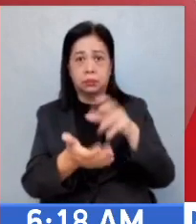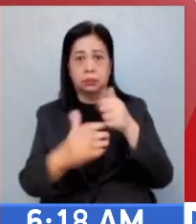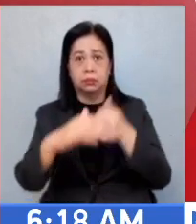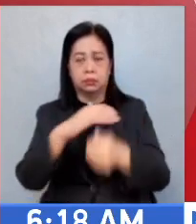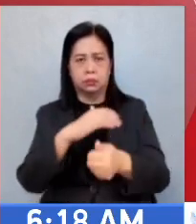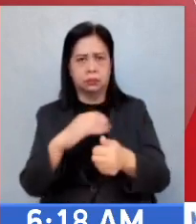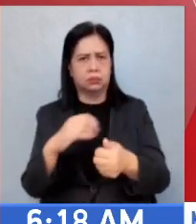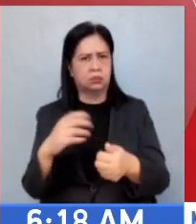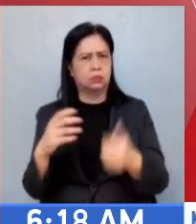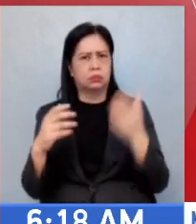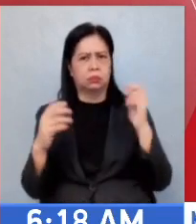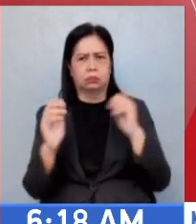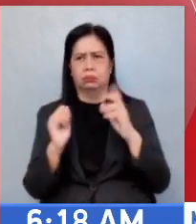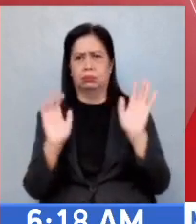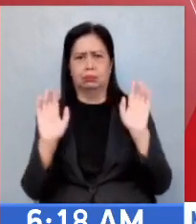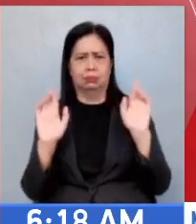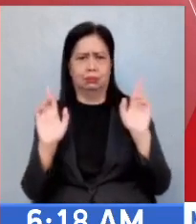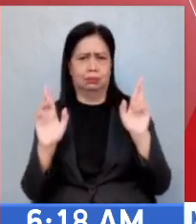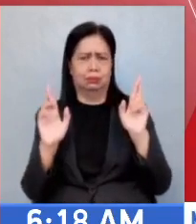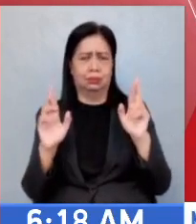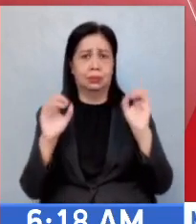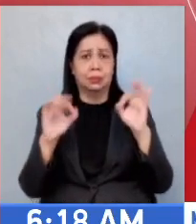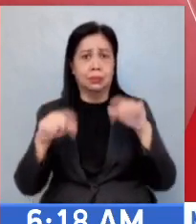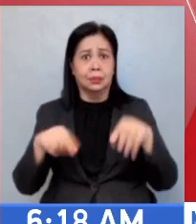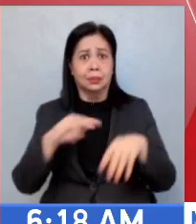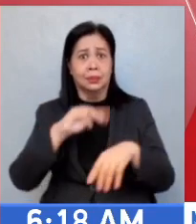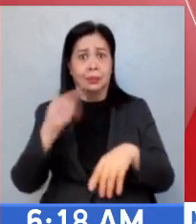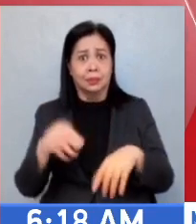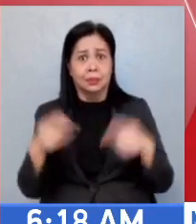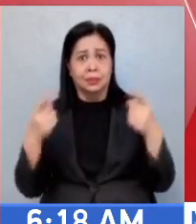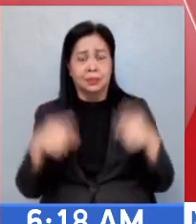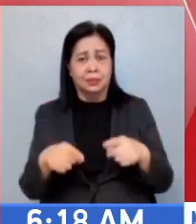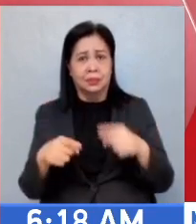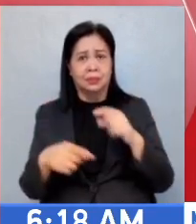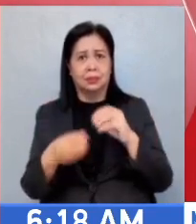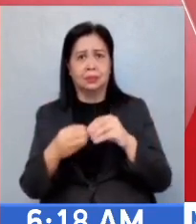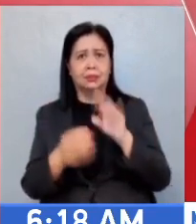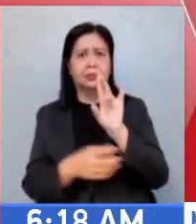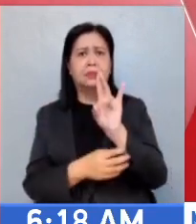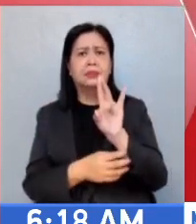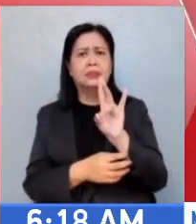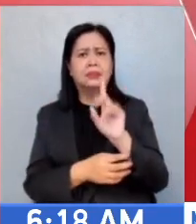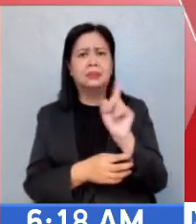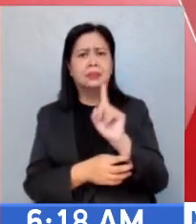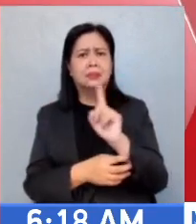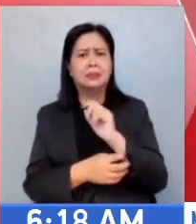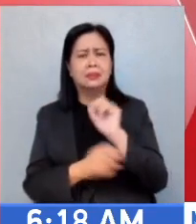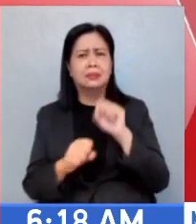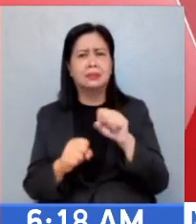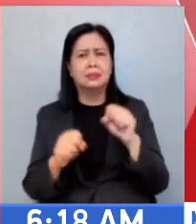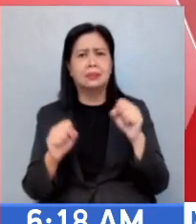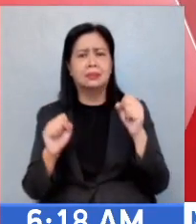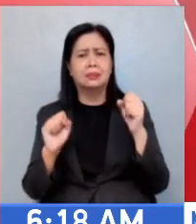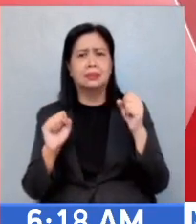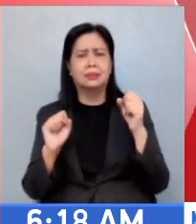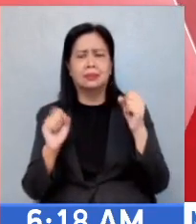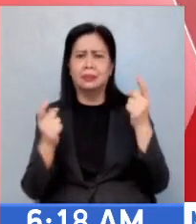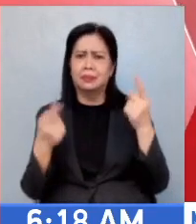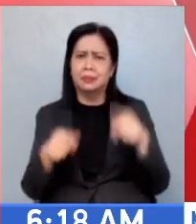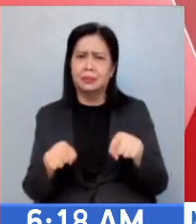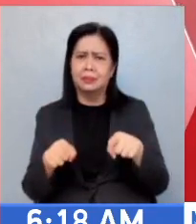pero pag dito sa Metro Manila nangyari ang magnitude 7, ano po mga pwedeng asahan mangyari para